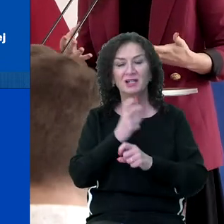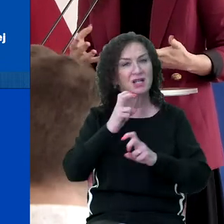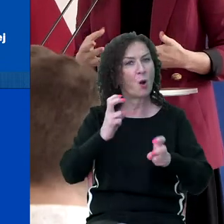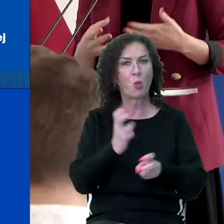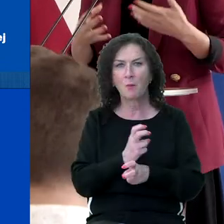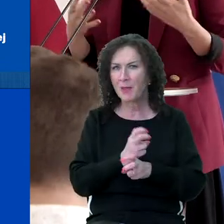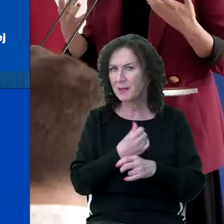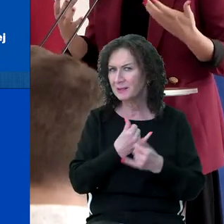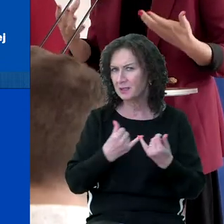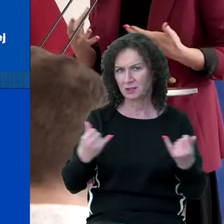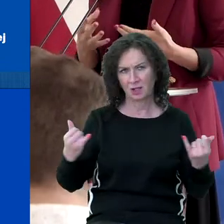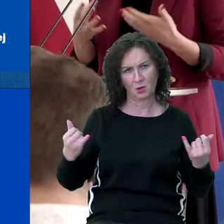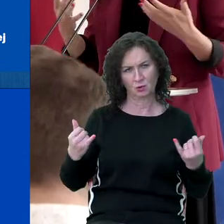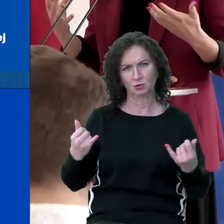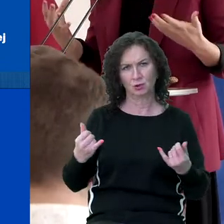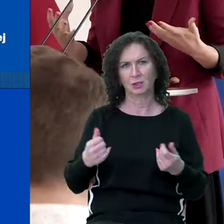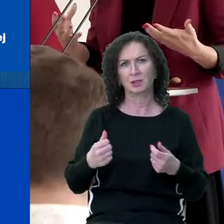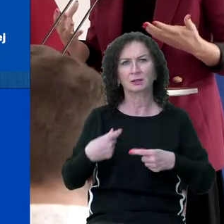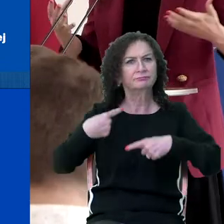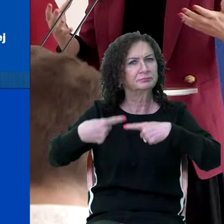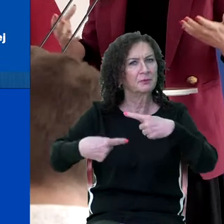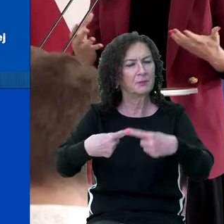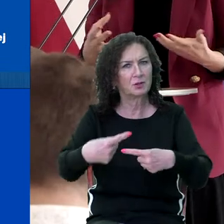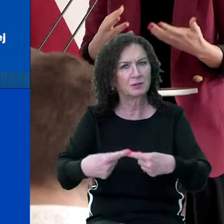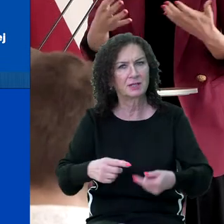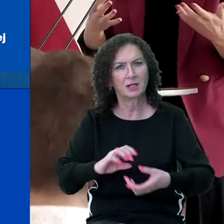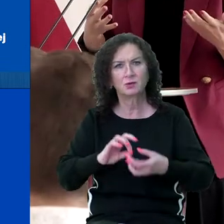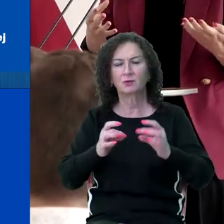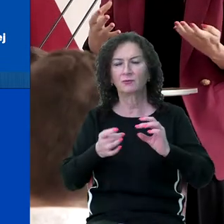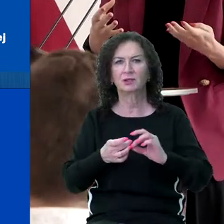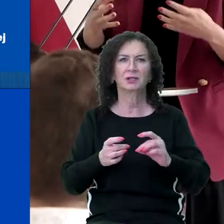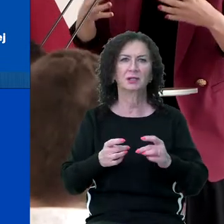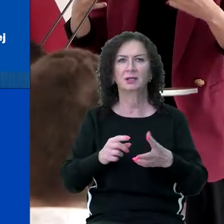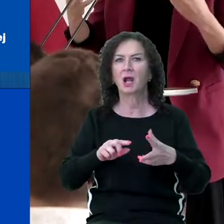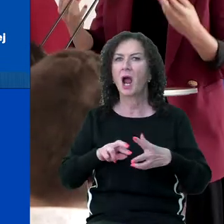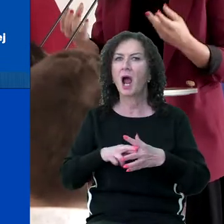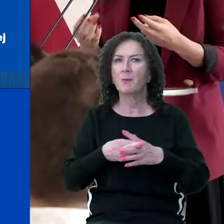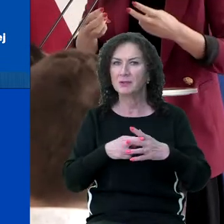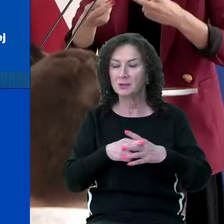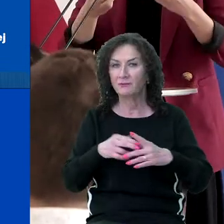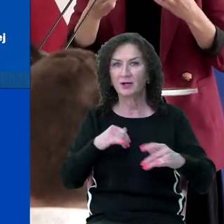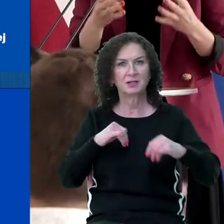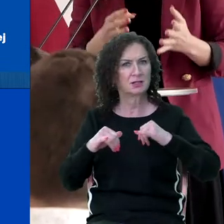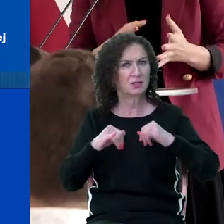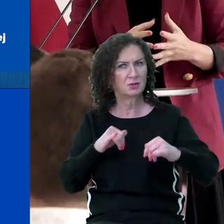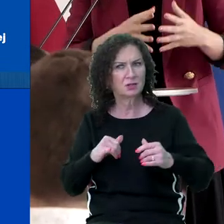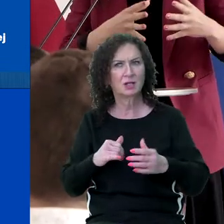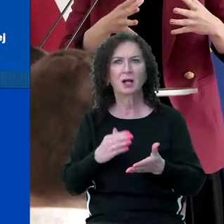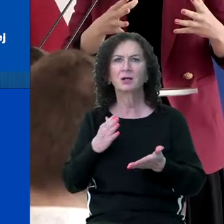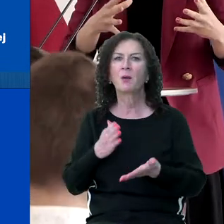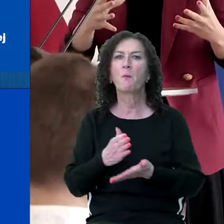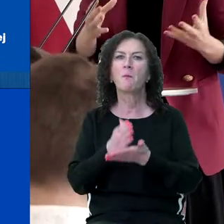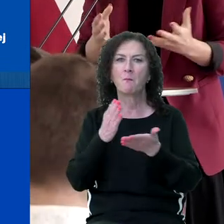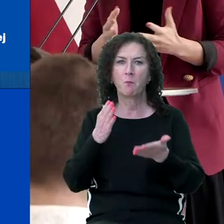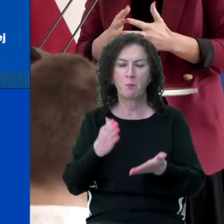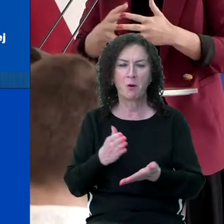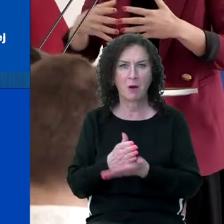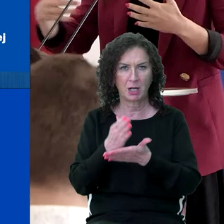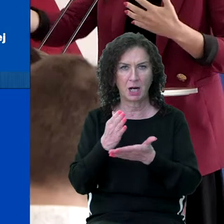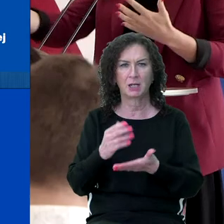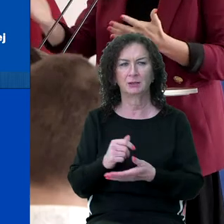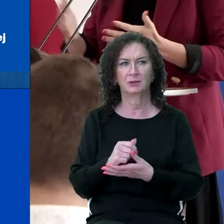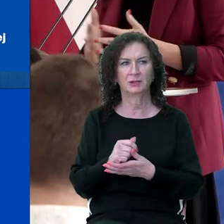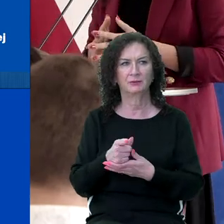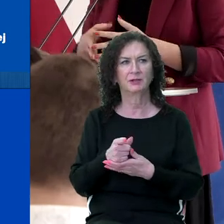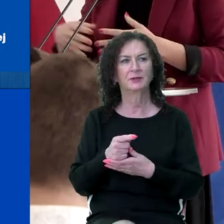procesów, czyli tutaj właśnie to administrowanie niejako, czyli to bardziej pomaganie takie w tym znaczeniu takim